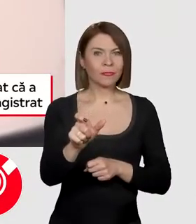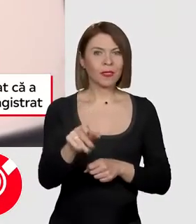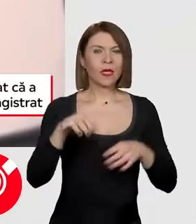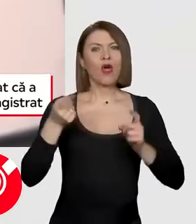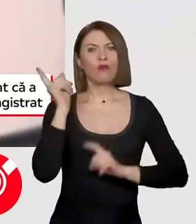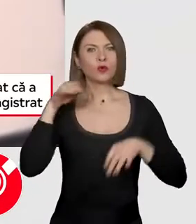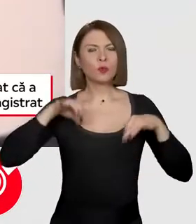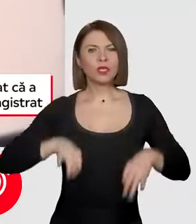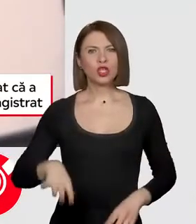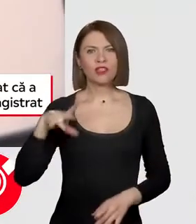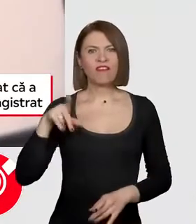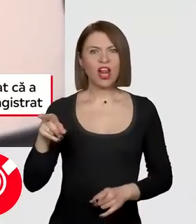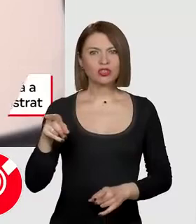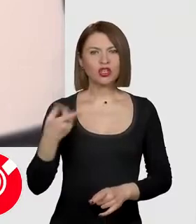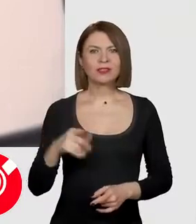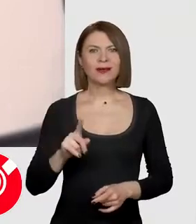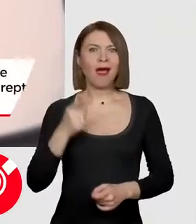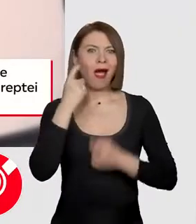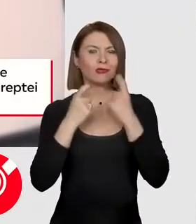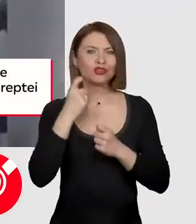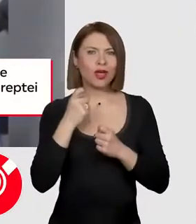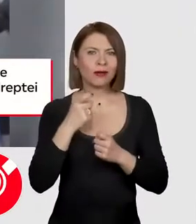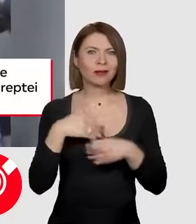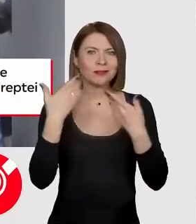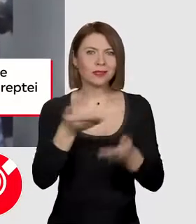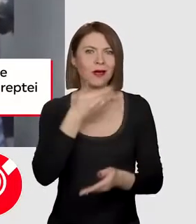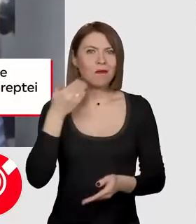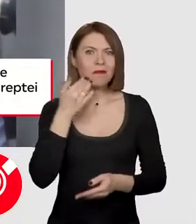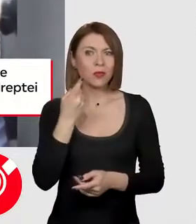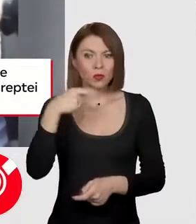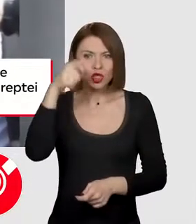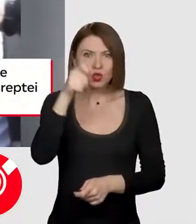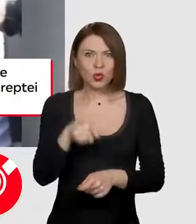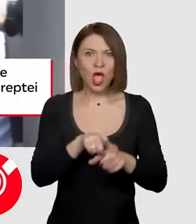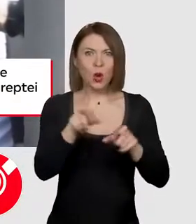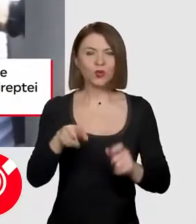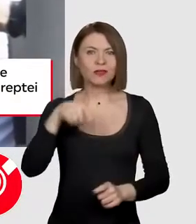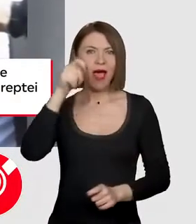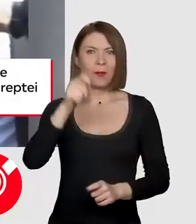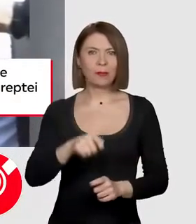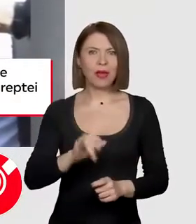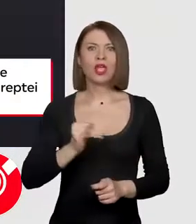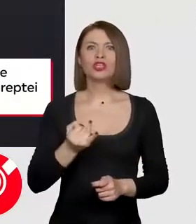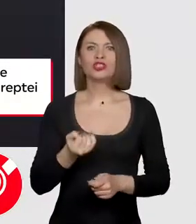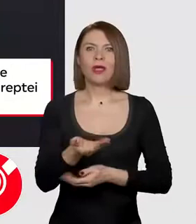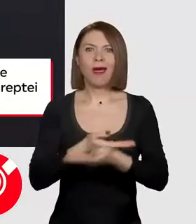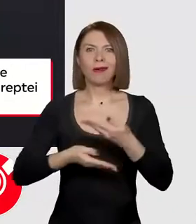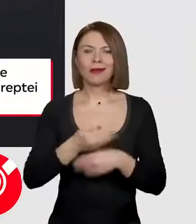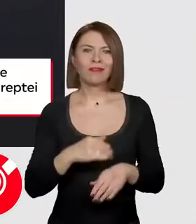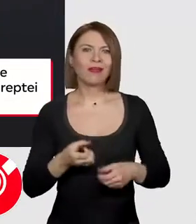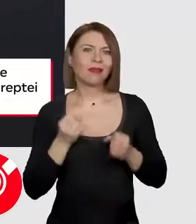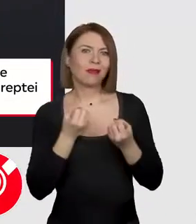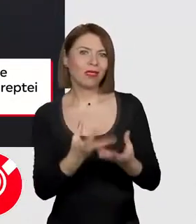Nicolas Sarkozy că a încercat să mituiască un judecător al curții de apel și a traficat influența